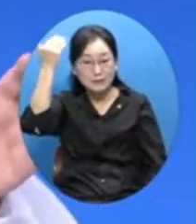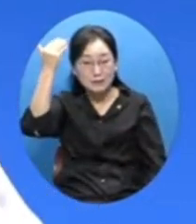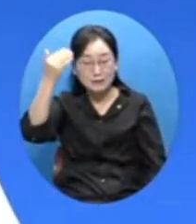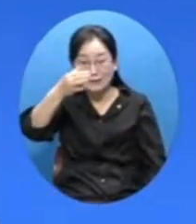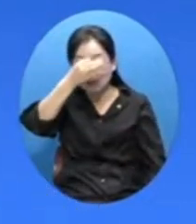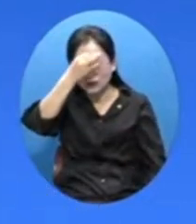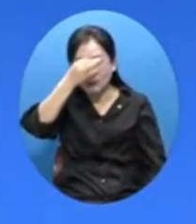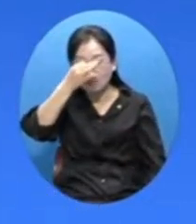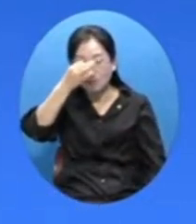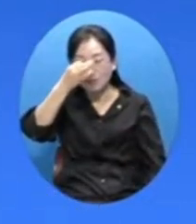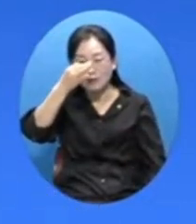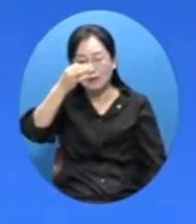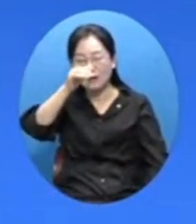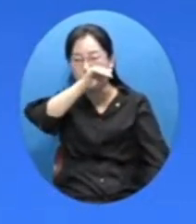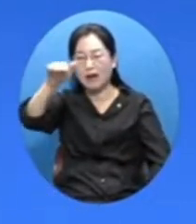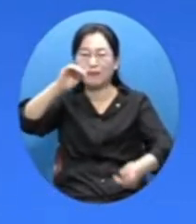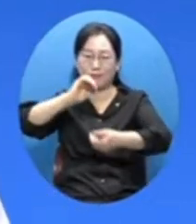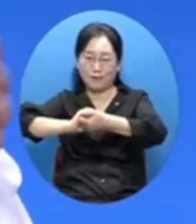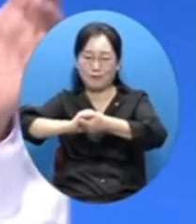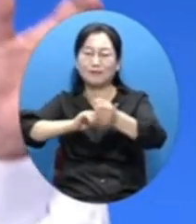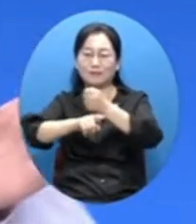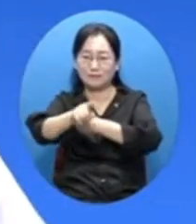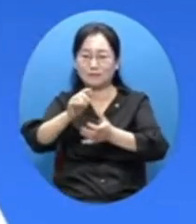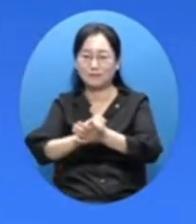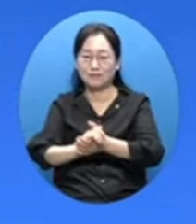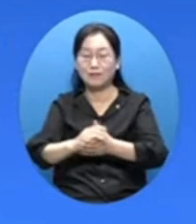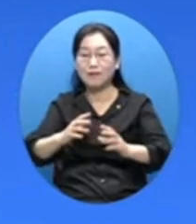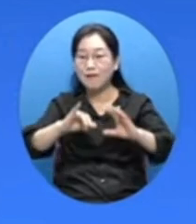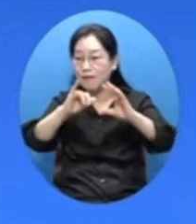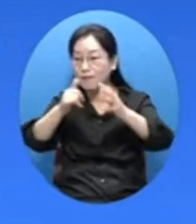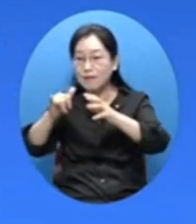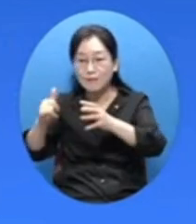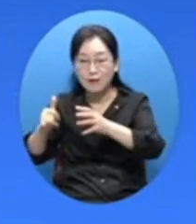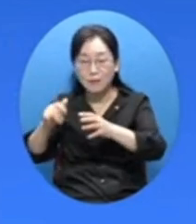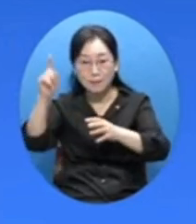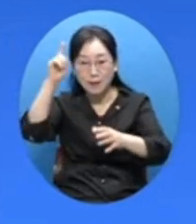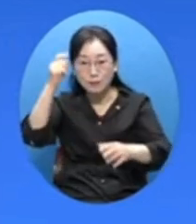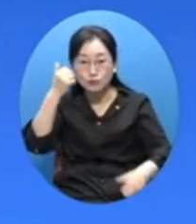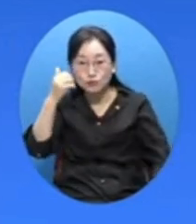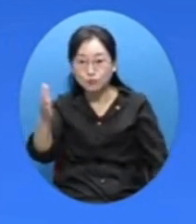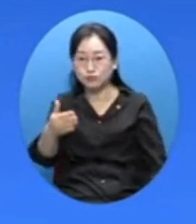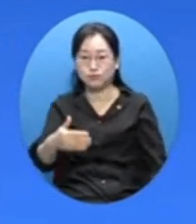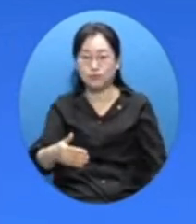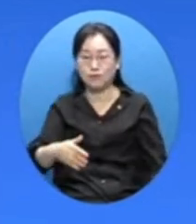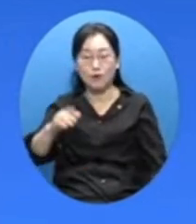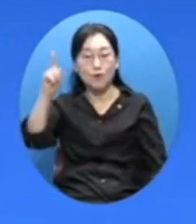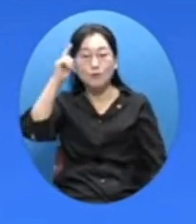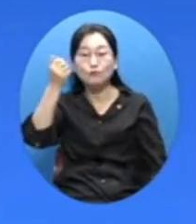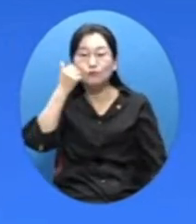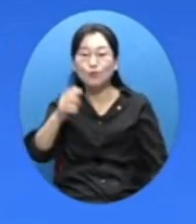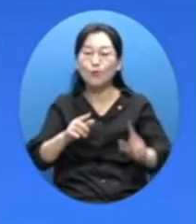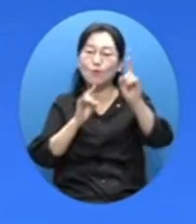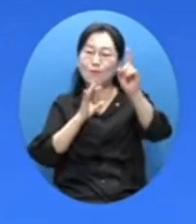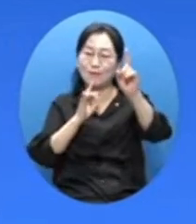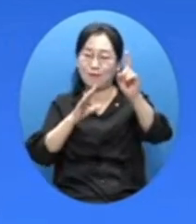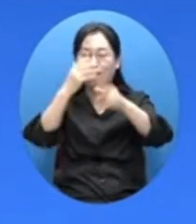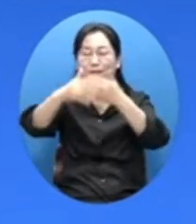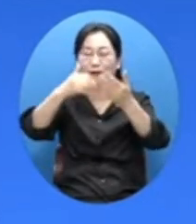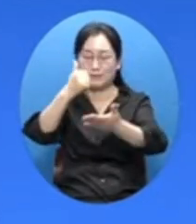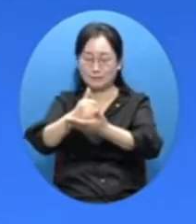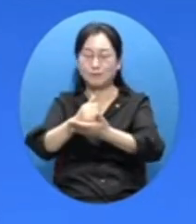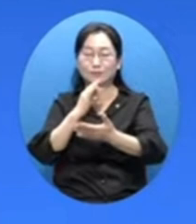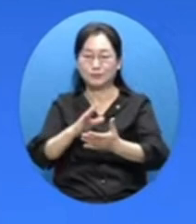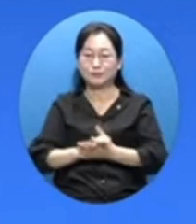한계가 있다는 것을 우리에게 보여주고 있는 것입니다. 이 세상에 완전한 사람은 없습니다. 완전한 분은 오직 하나님 한 분밖에